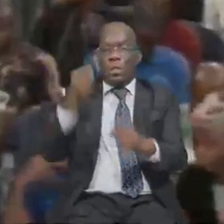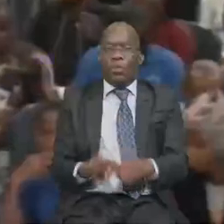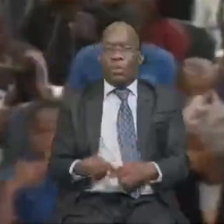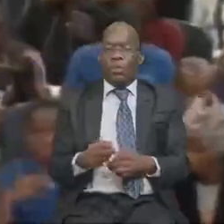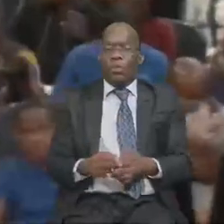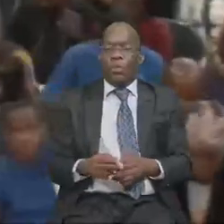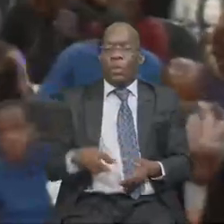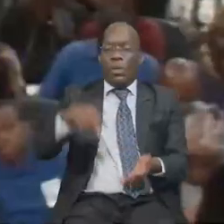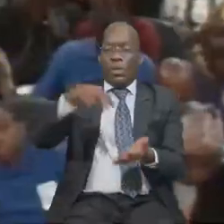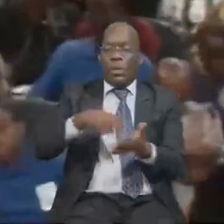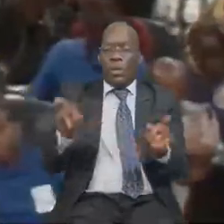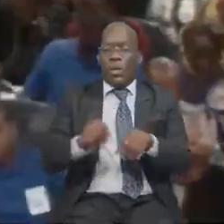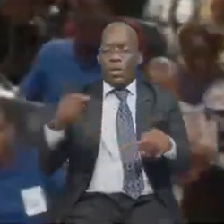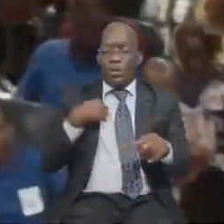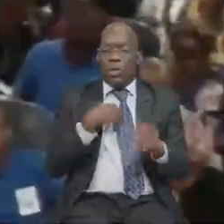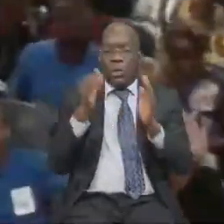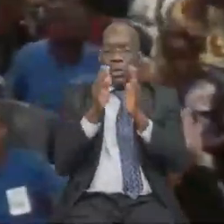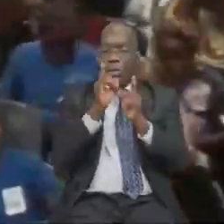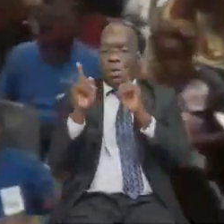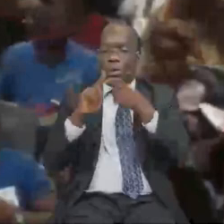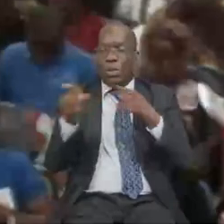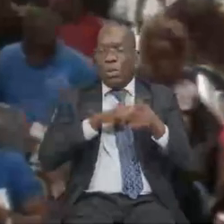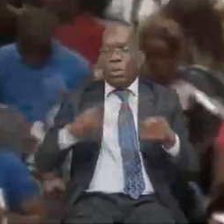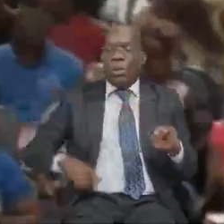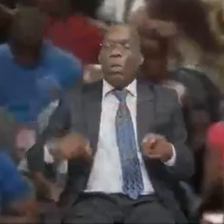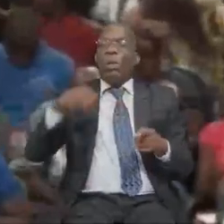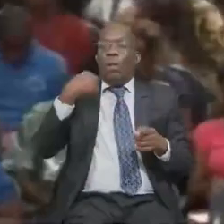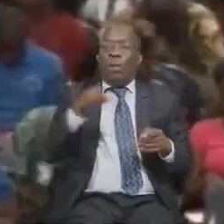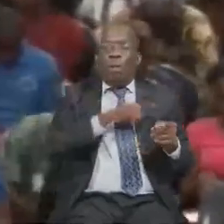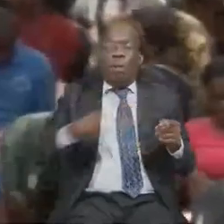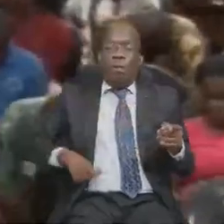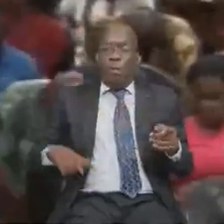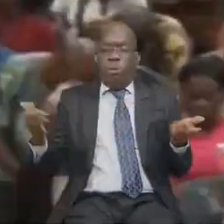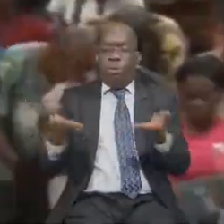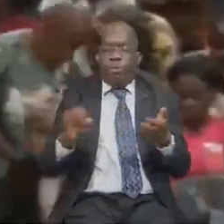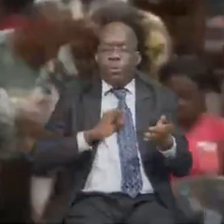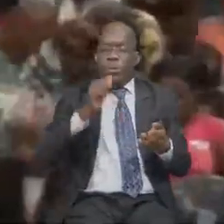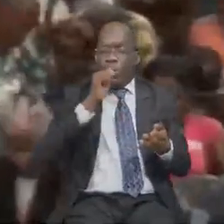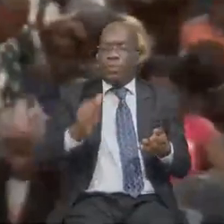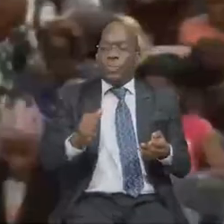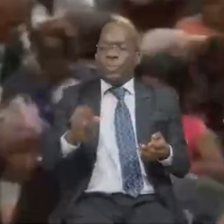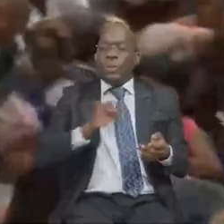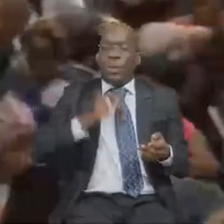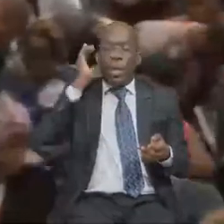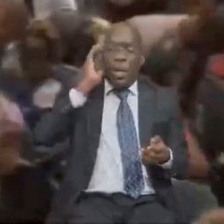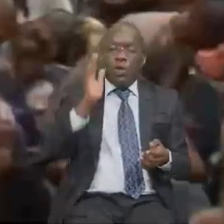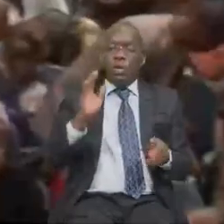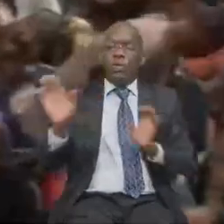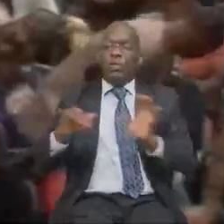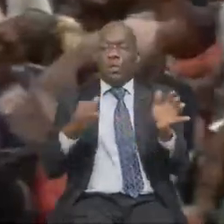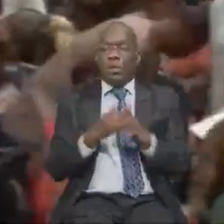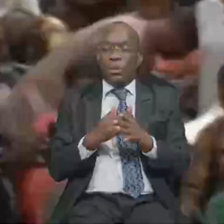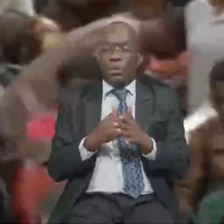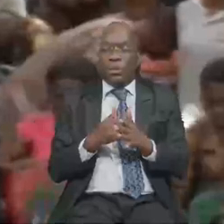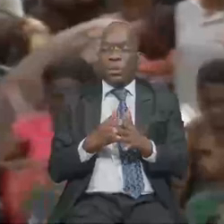prière. Dis Seigneur, me voici, je le ferai, je le ferai. Je ferai partie